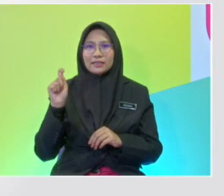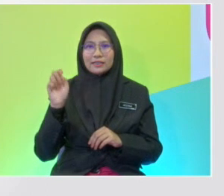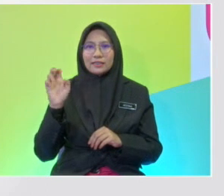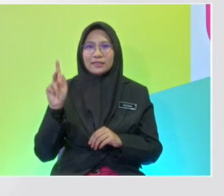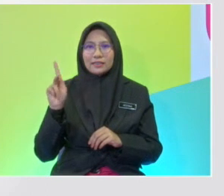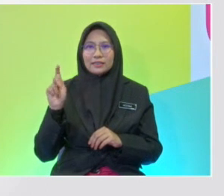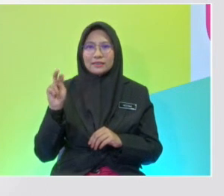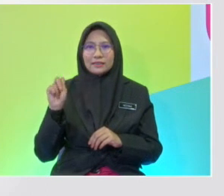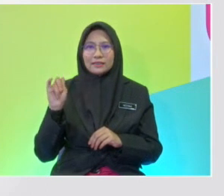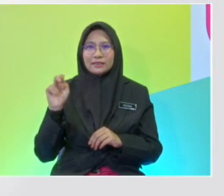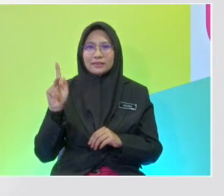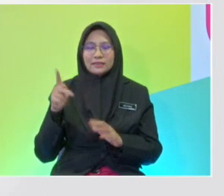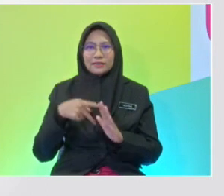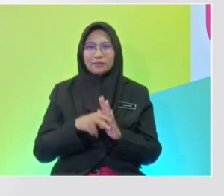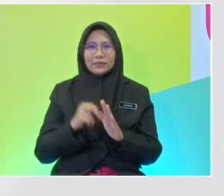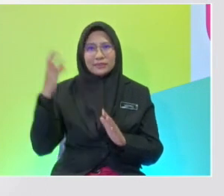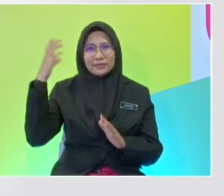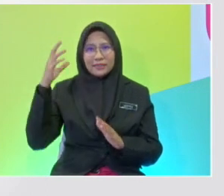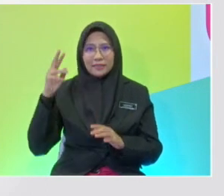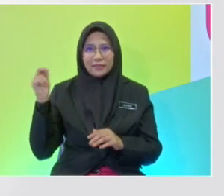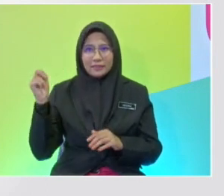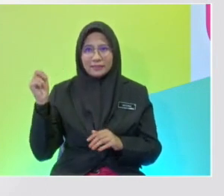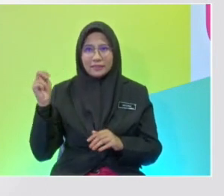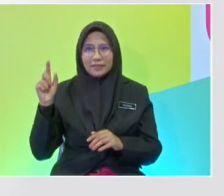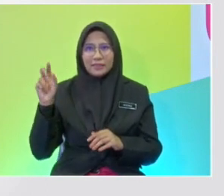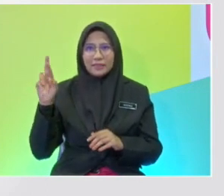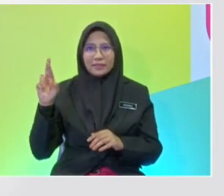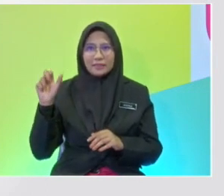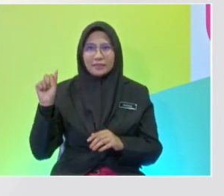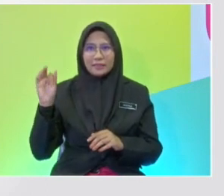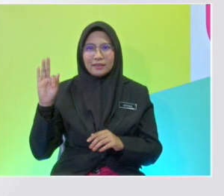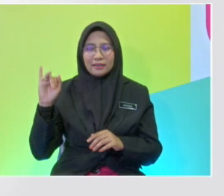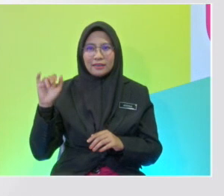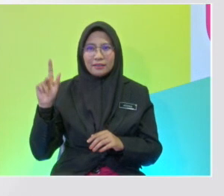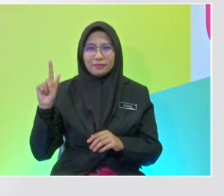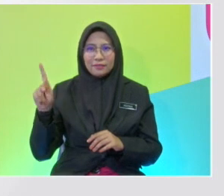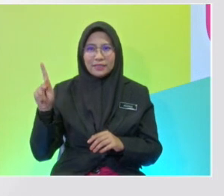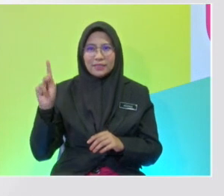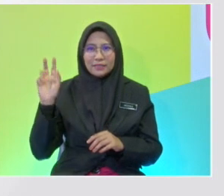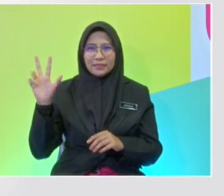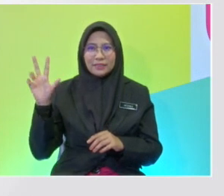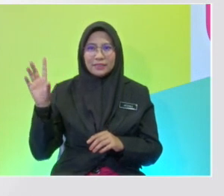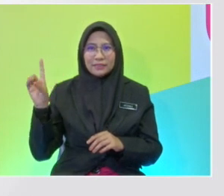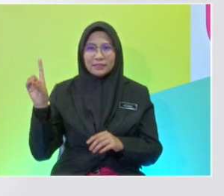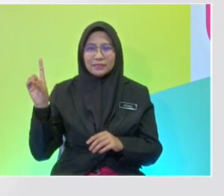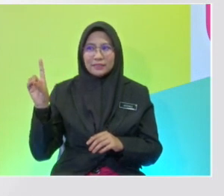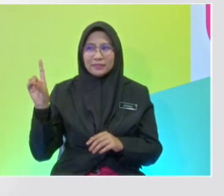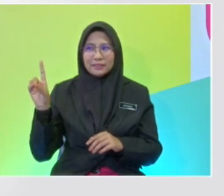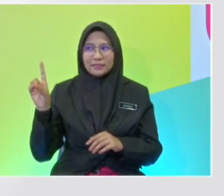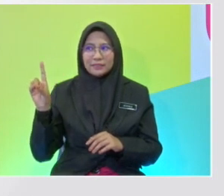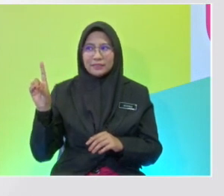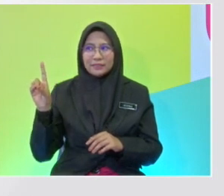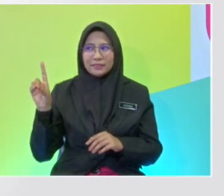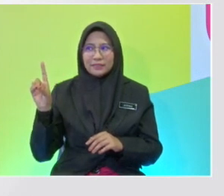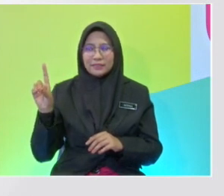3D tajuk dia grafik 3D oke murid Tuliskan padanya betul bagi teknik pencahayaan teknik pencahayaan